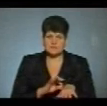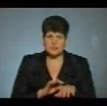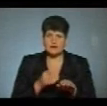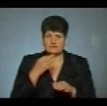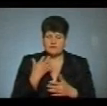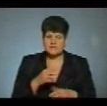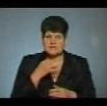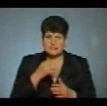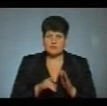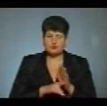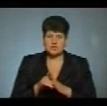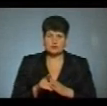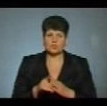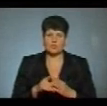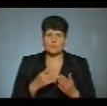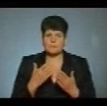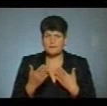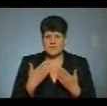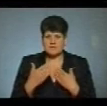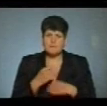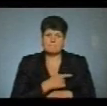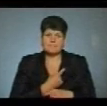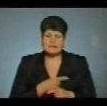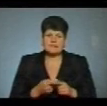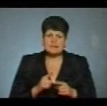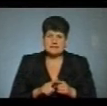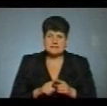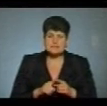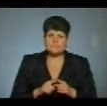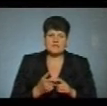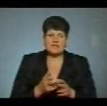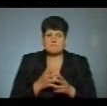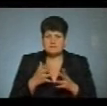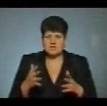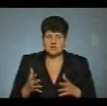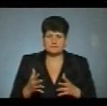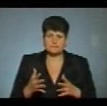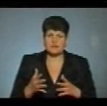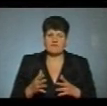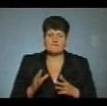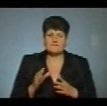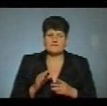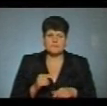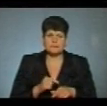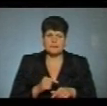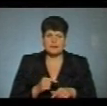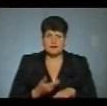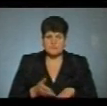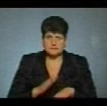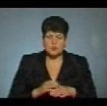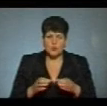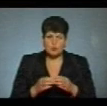початку нашої бесіди про те, що медики – це є найбільш вразлива група ризику, так як вони в найбільшій кількості і